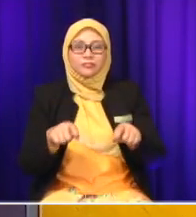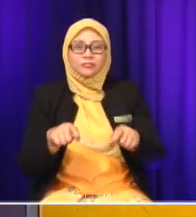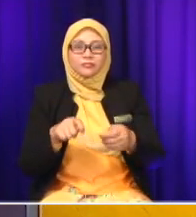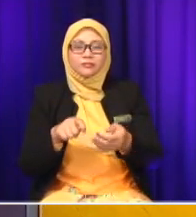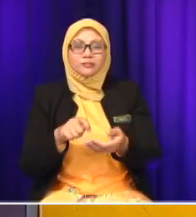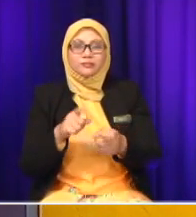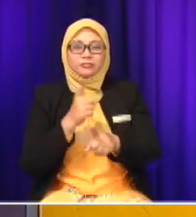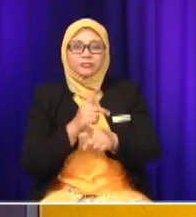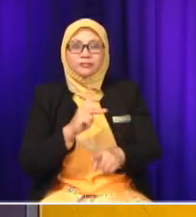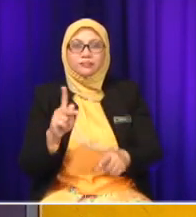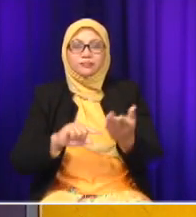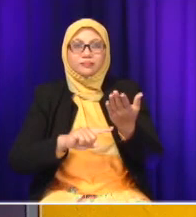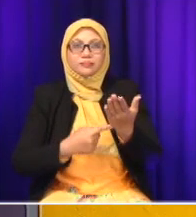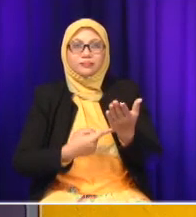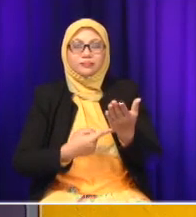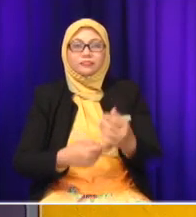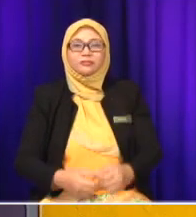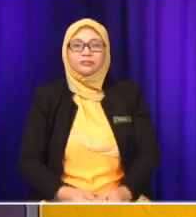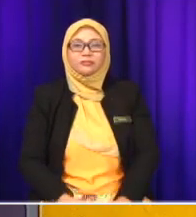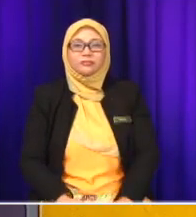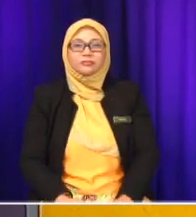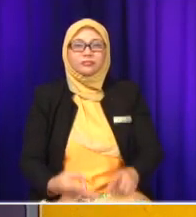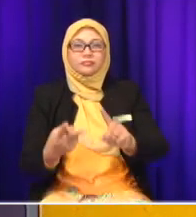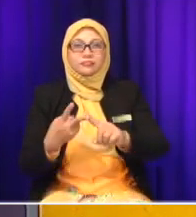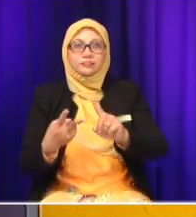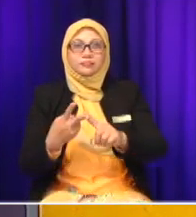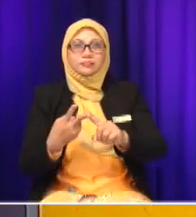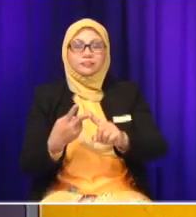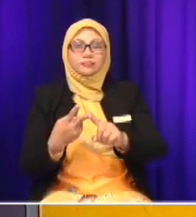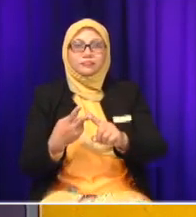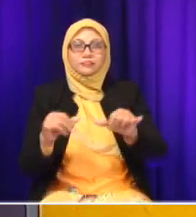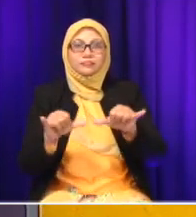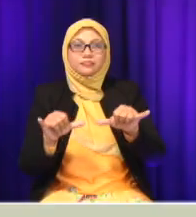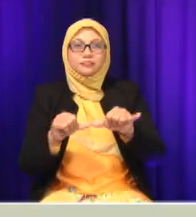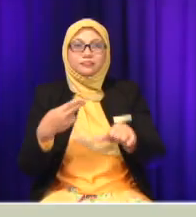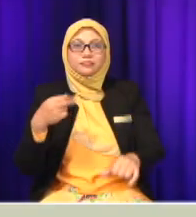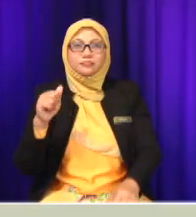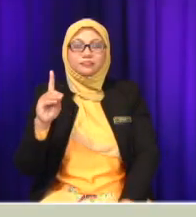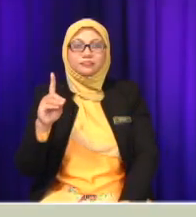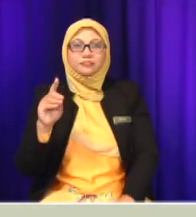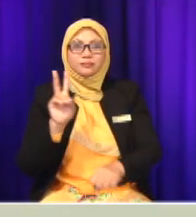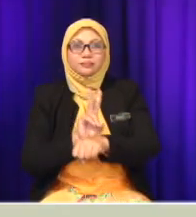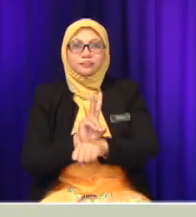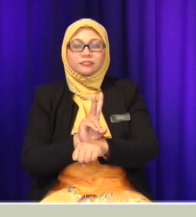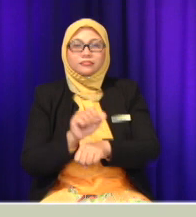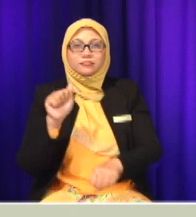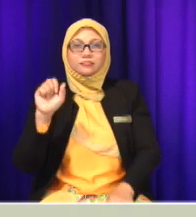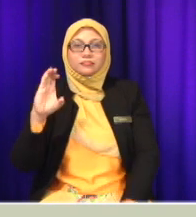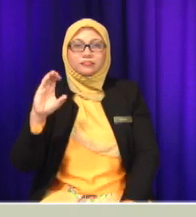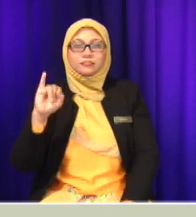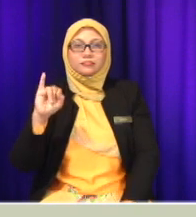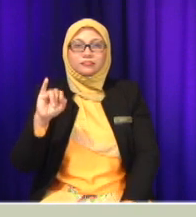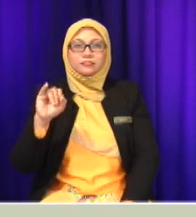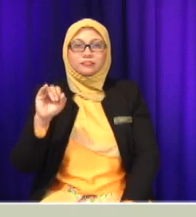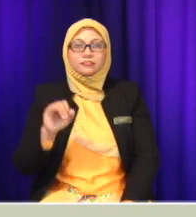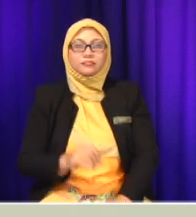silinder baik komponen yang kedua kita mengukur had servis a sesondol okey a sesondol ni iaitu kalau istilah